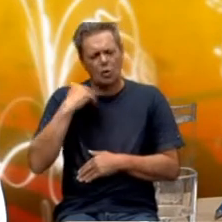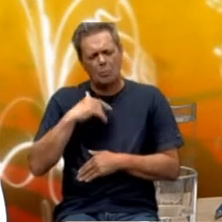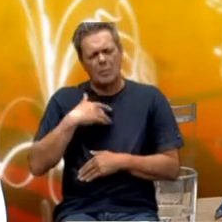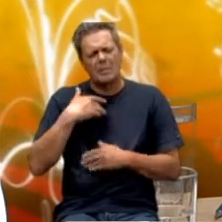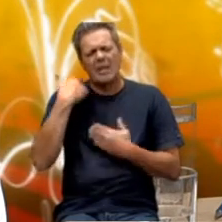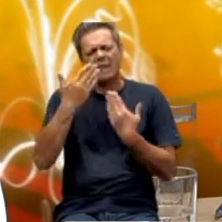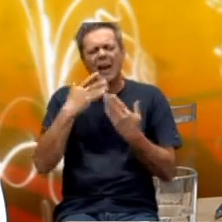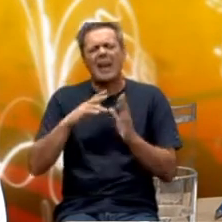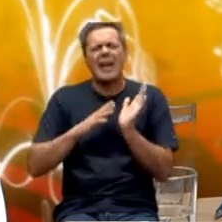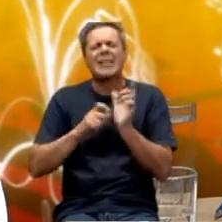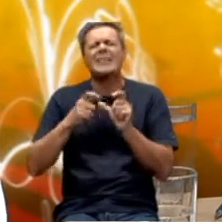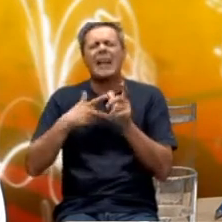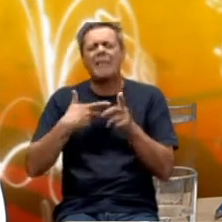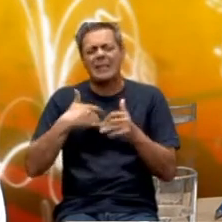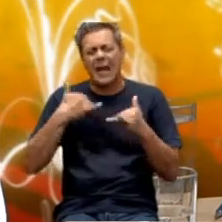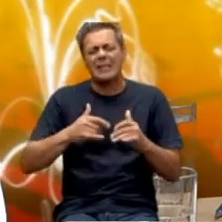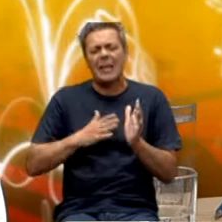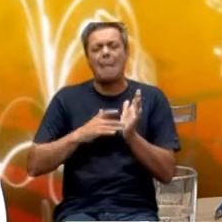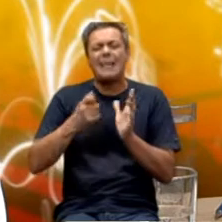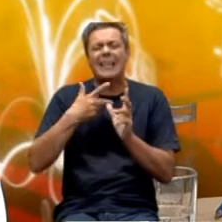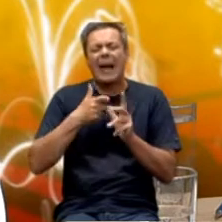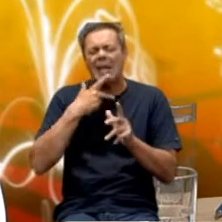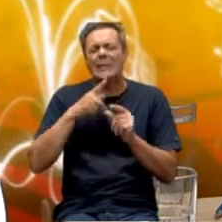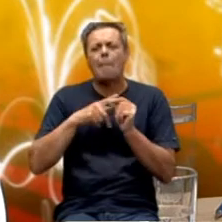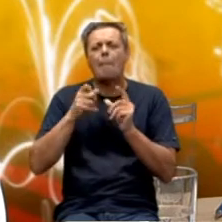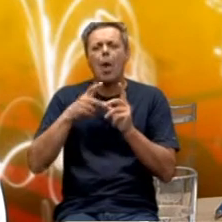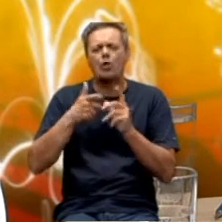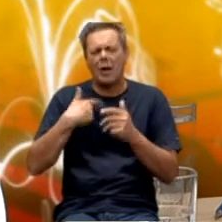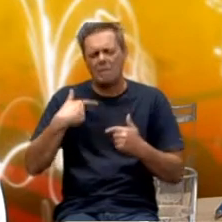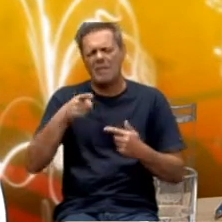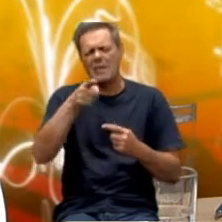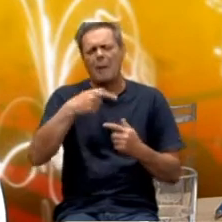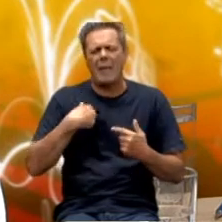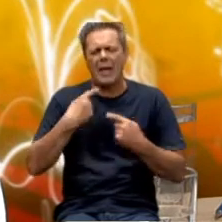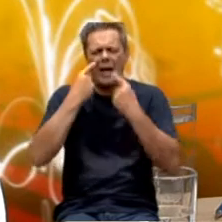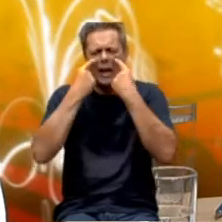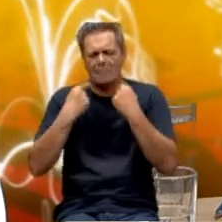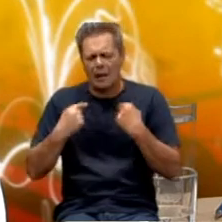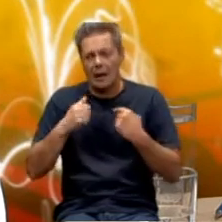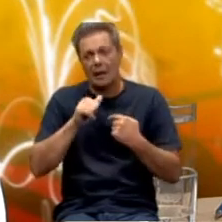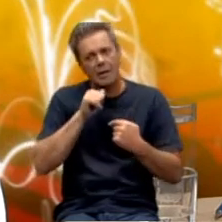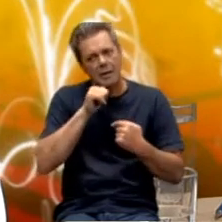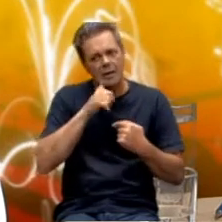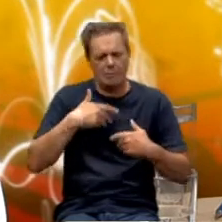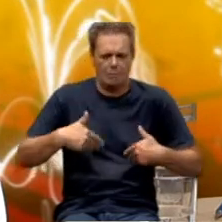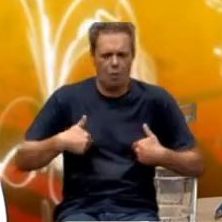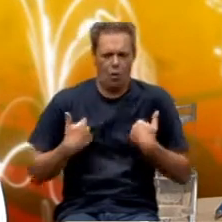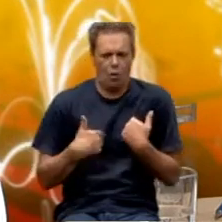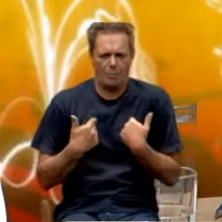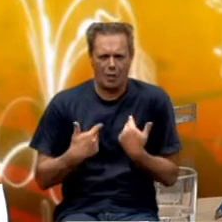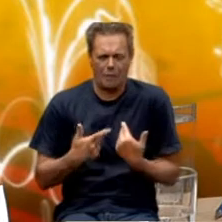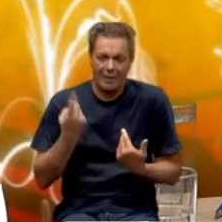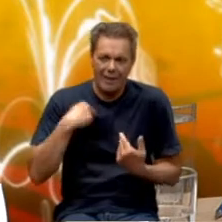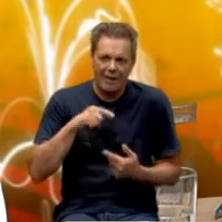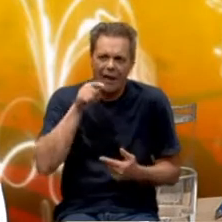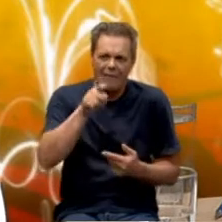Ploča. Dakle, draga Mira, rasplakali ste me, ali ste me i jako obradovali, jer ja